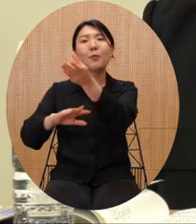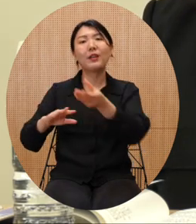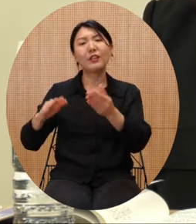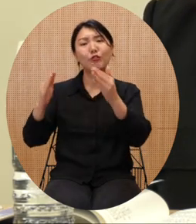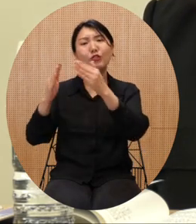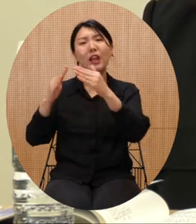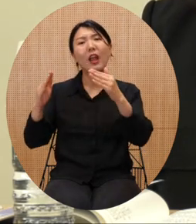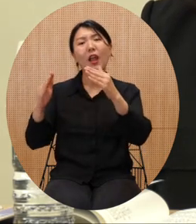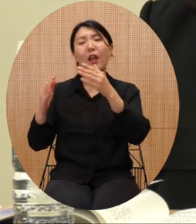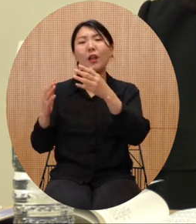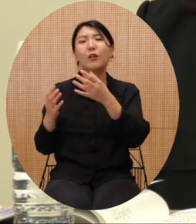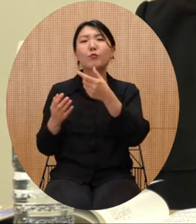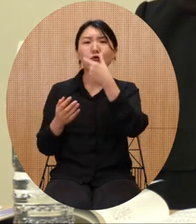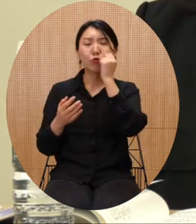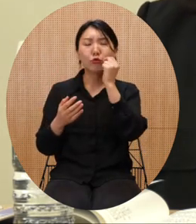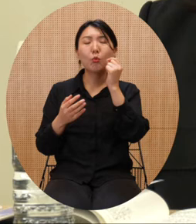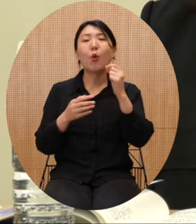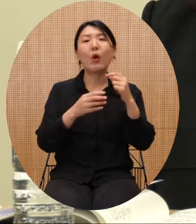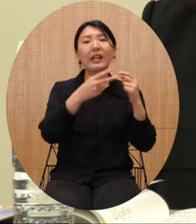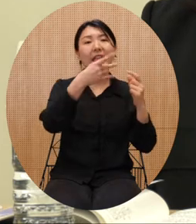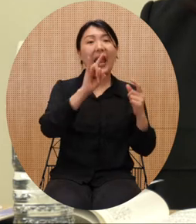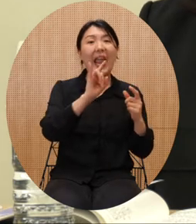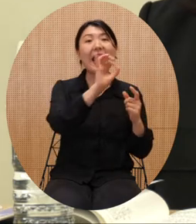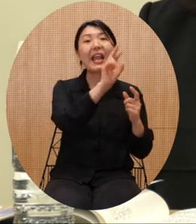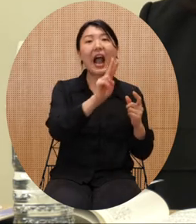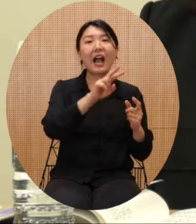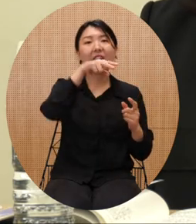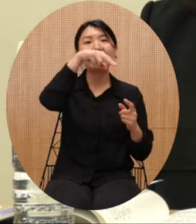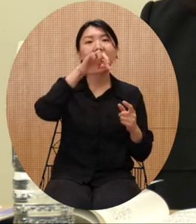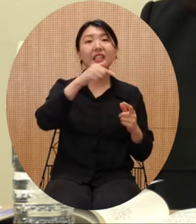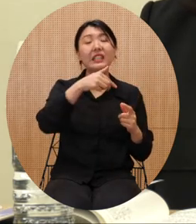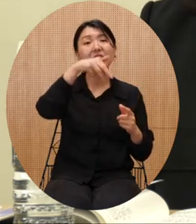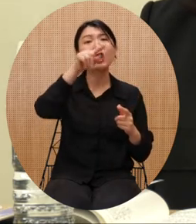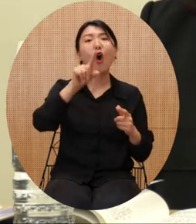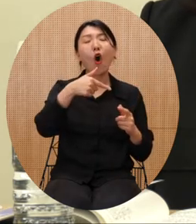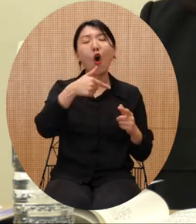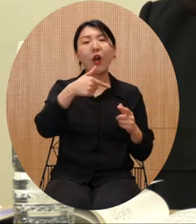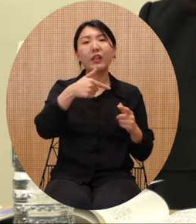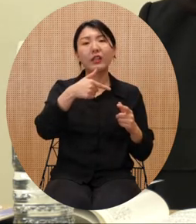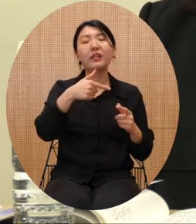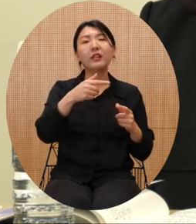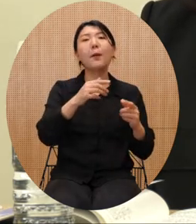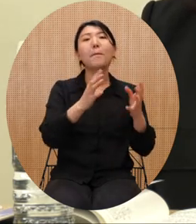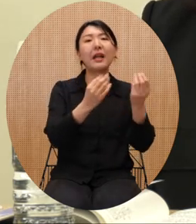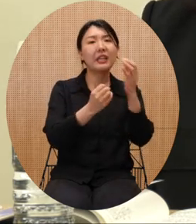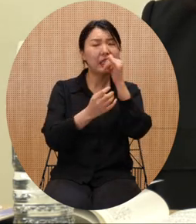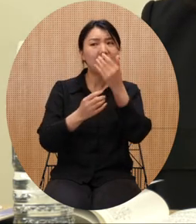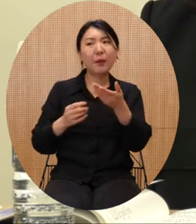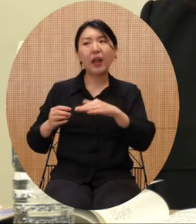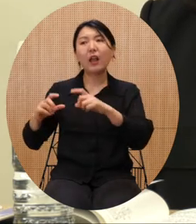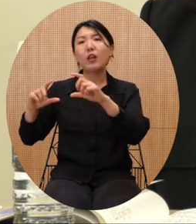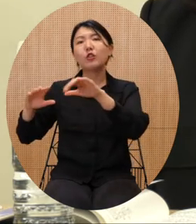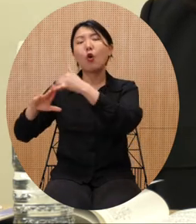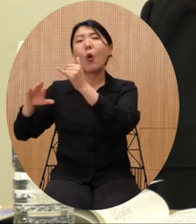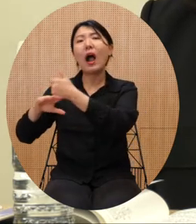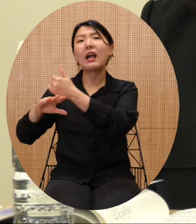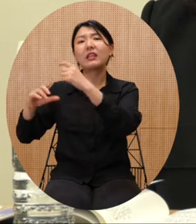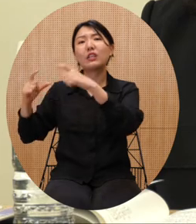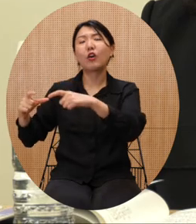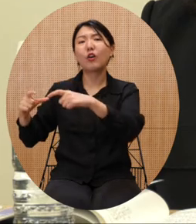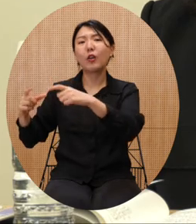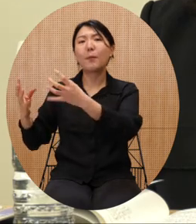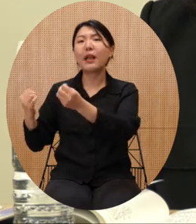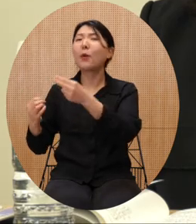뭐 대하동, 신전동 이런 쪽은 많은데 그에 비해 정왕동이 많이 없어요. 그래서 다른 동네로